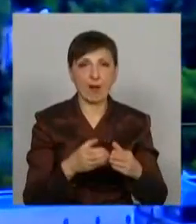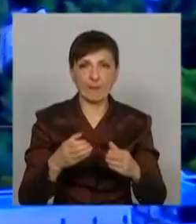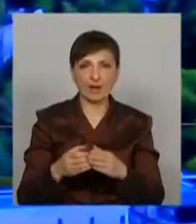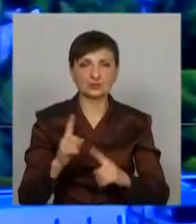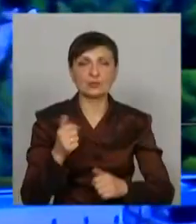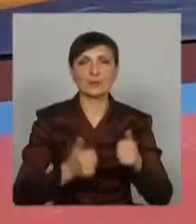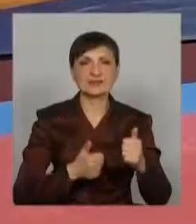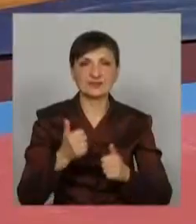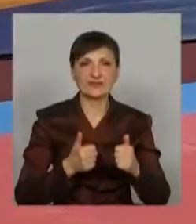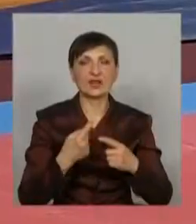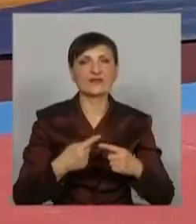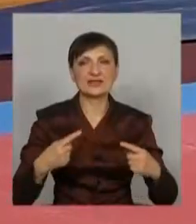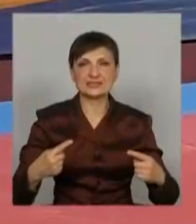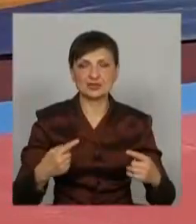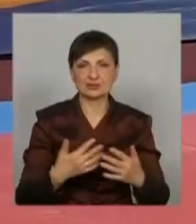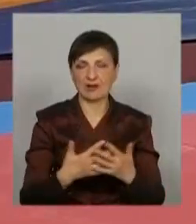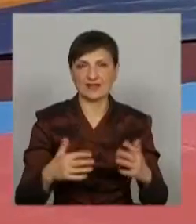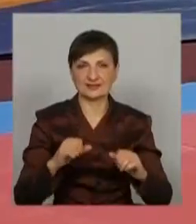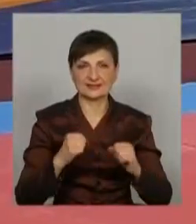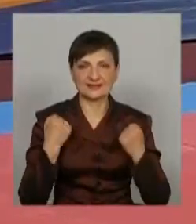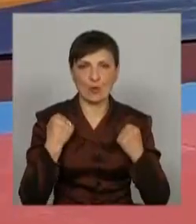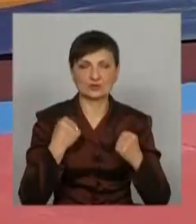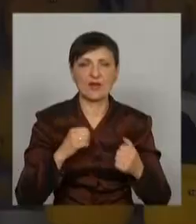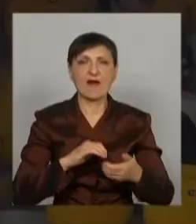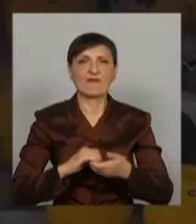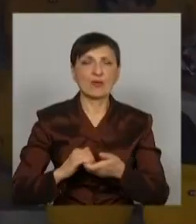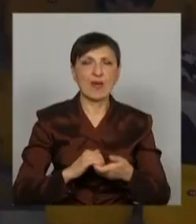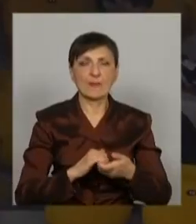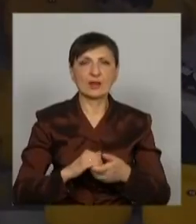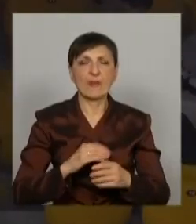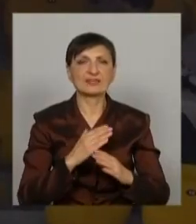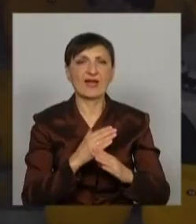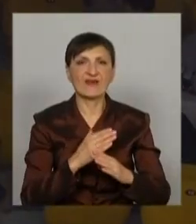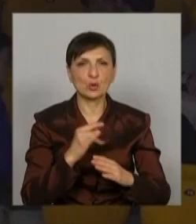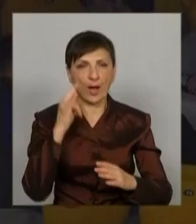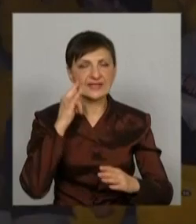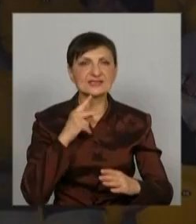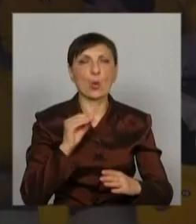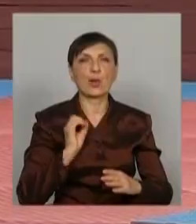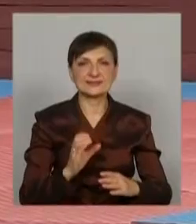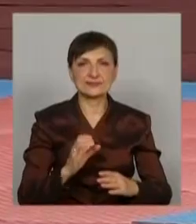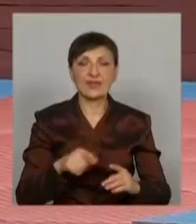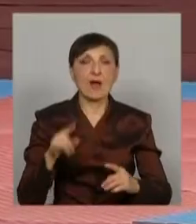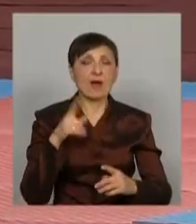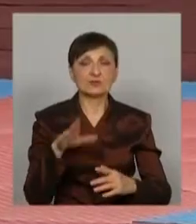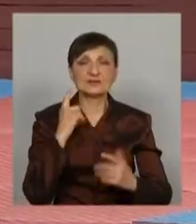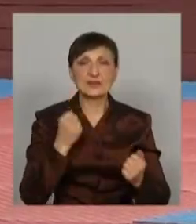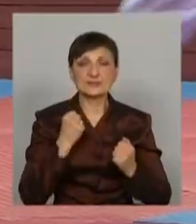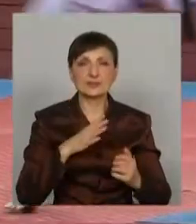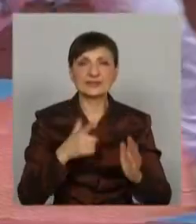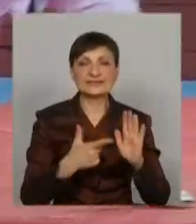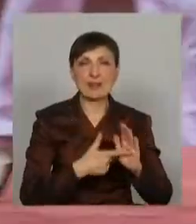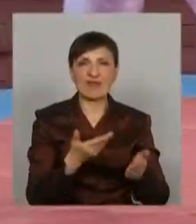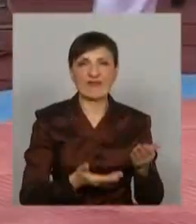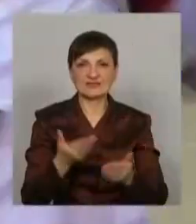посоревноваться в различных единоборствах вольная борьба то и панду я казакша курес спортсмены выступали в семи весовых категориях